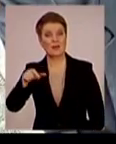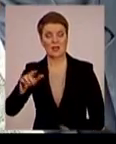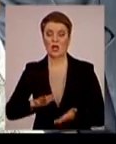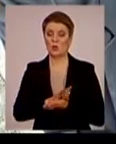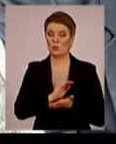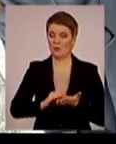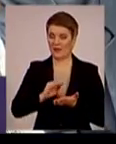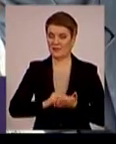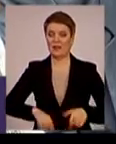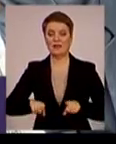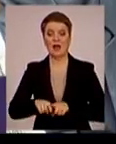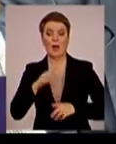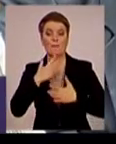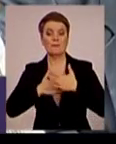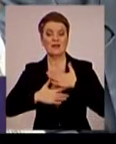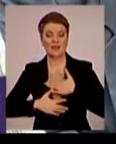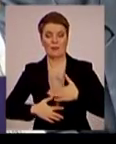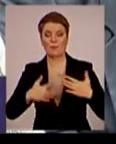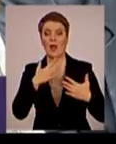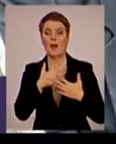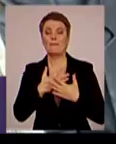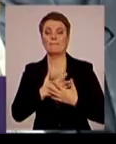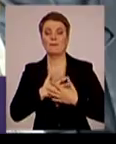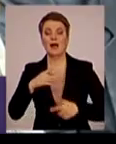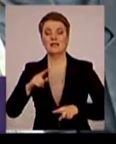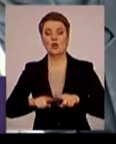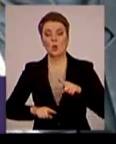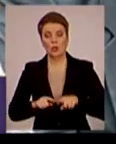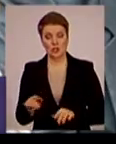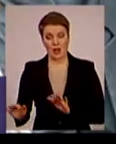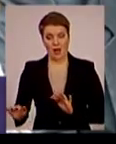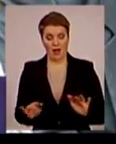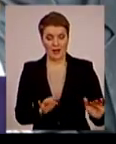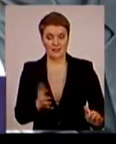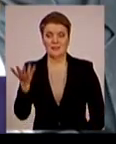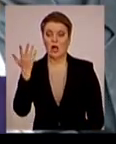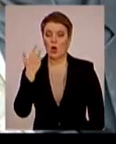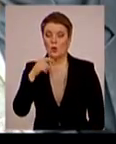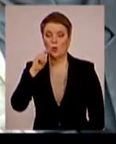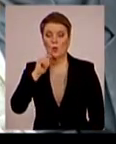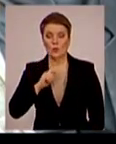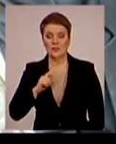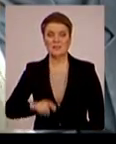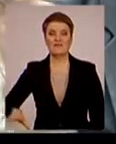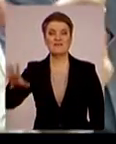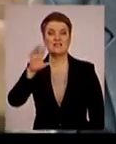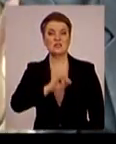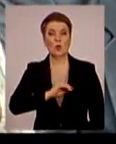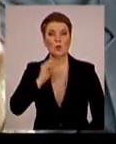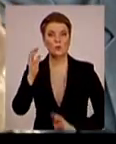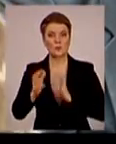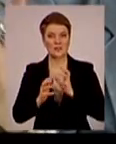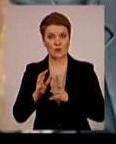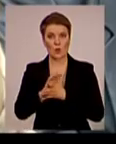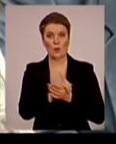Настільки така приємна патріотична акція, коли, ну скажімо, українці зі всього світу об'єднуються